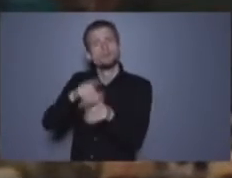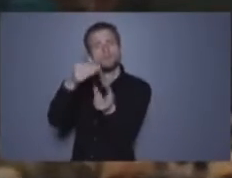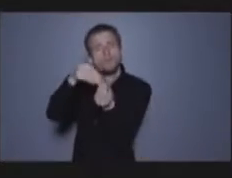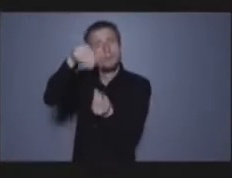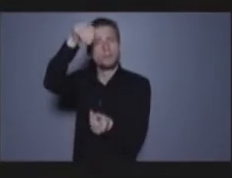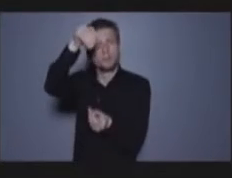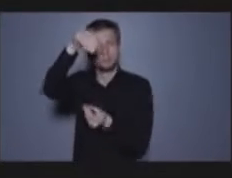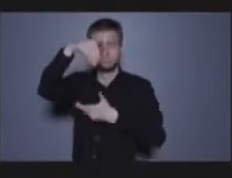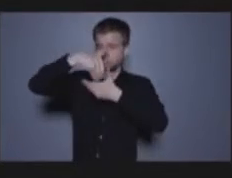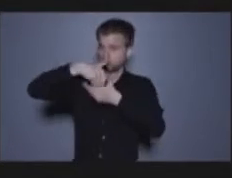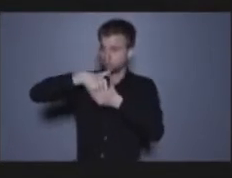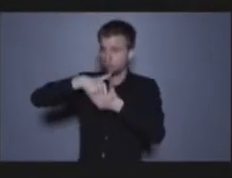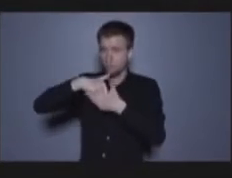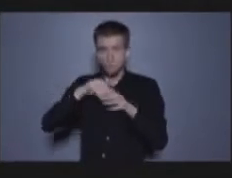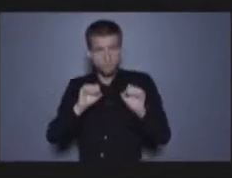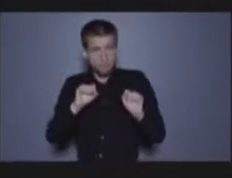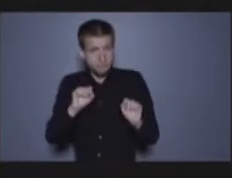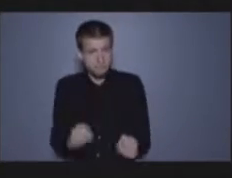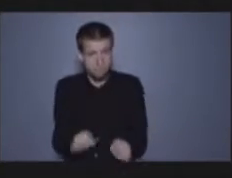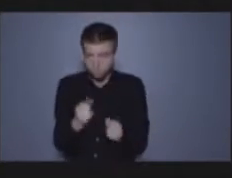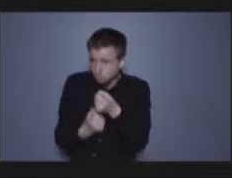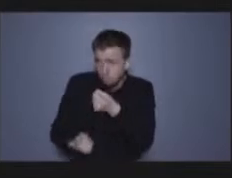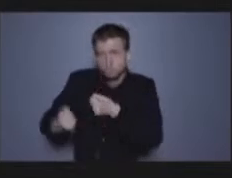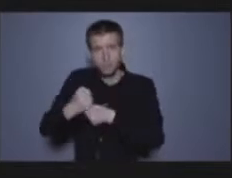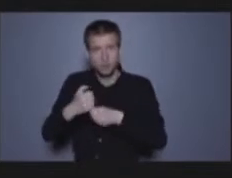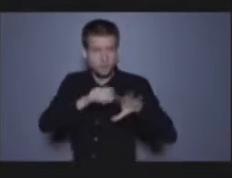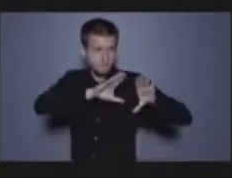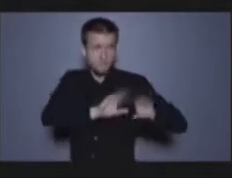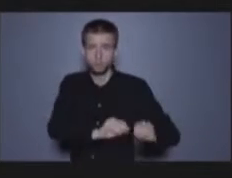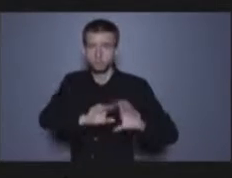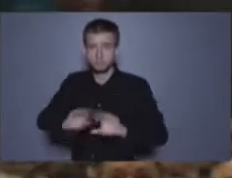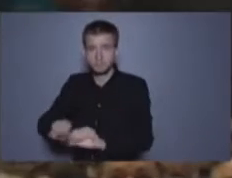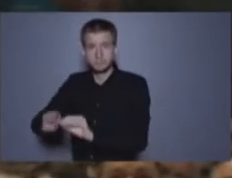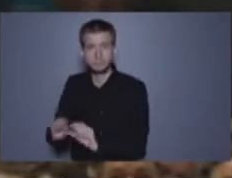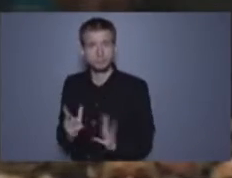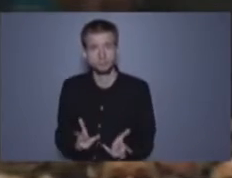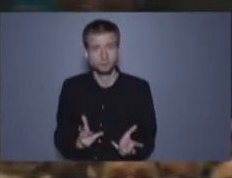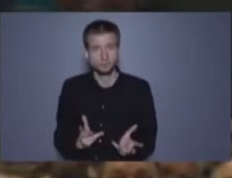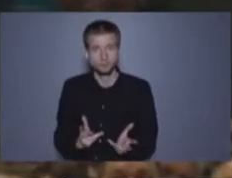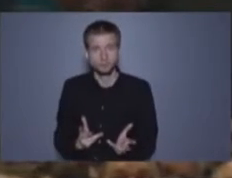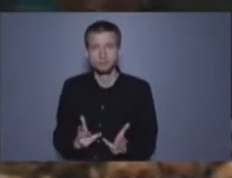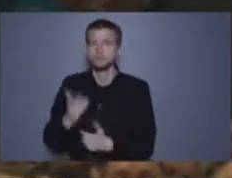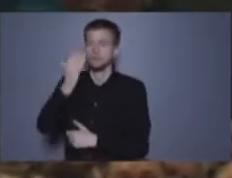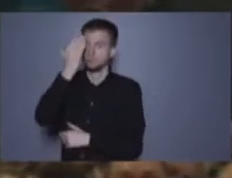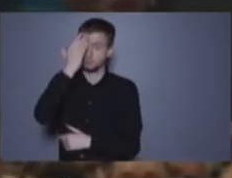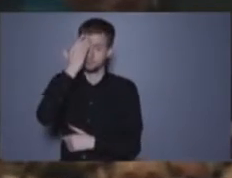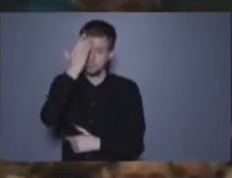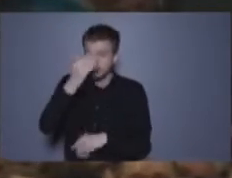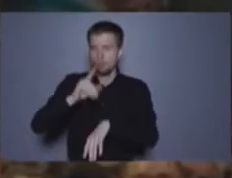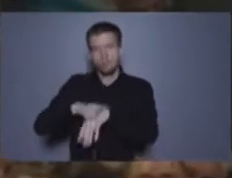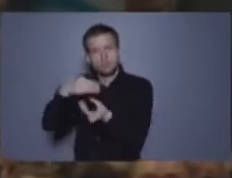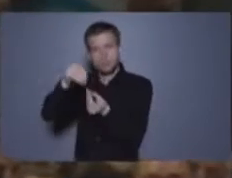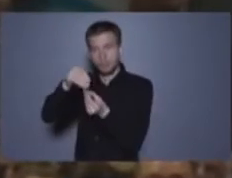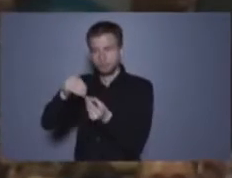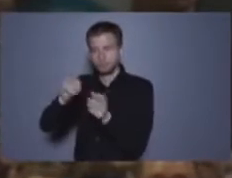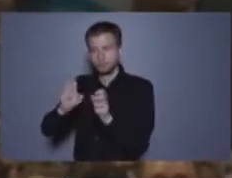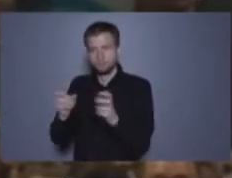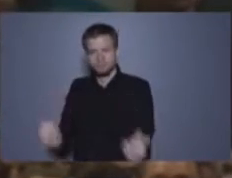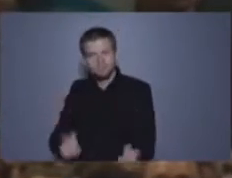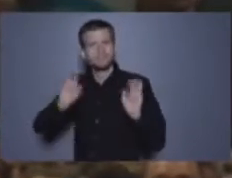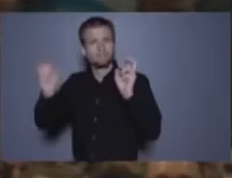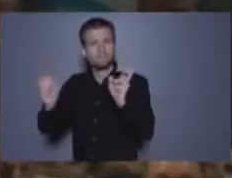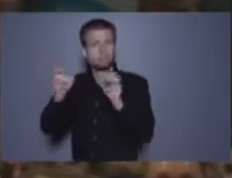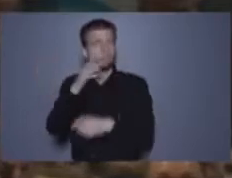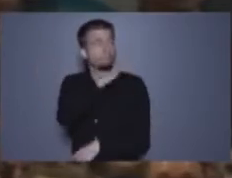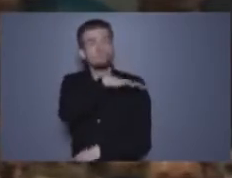là que peut se faire la création de postes si on augmente ce que coûtent les heures supplémentaires. Et eux, évidemment, veulent